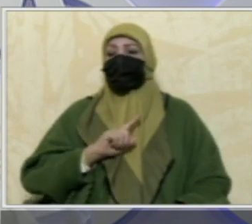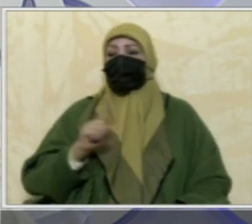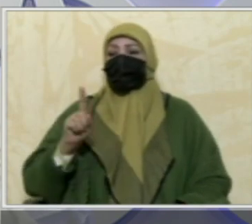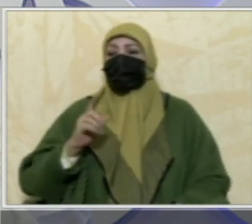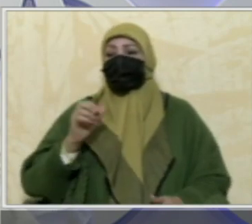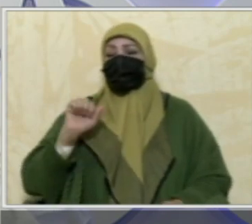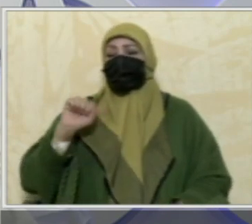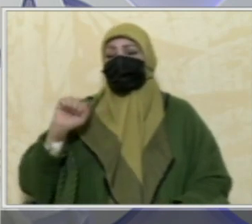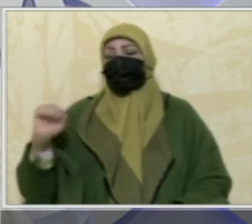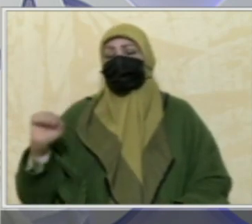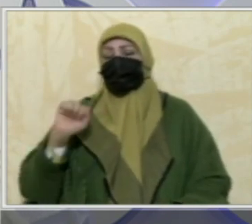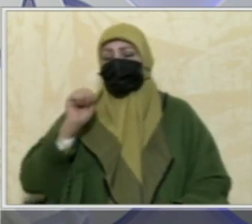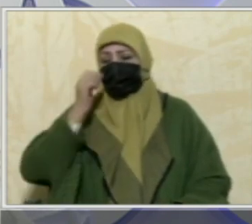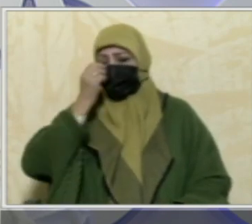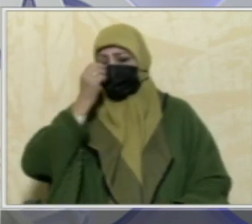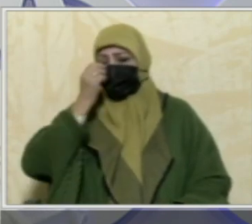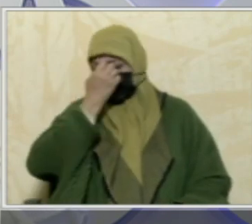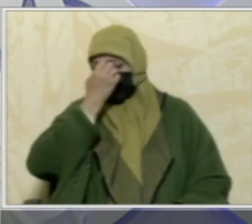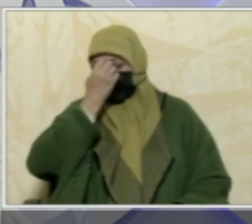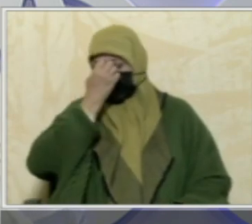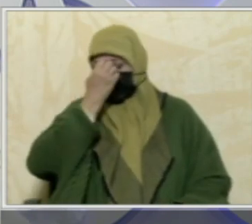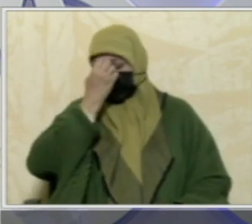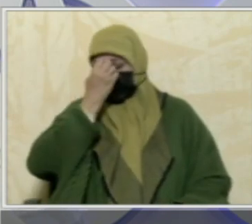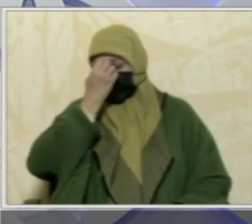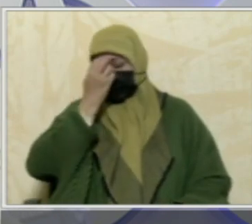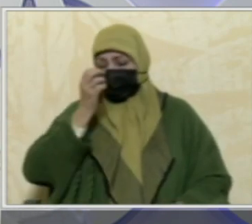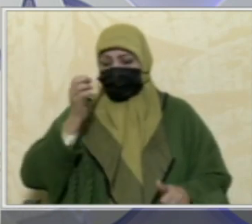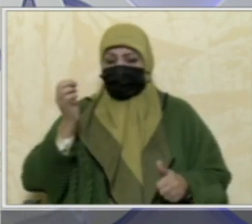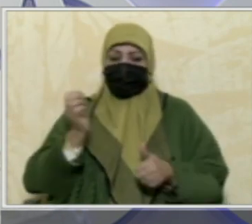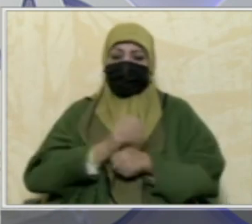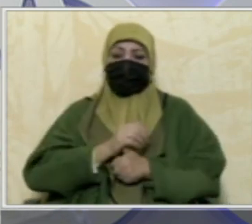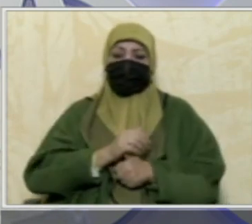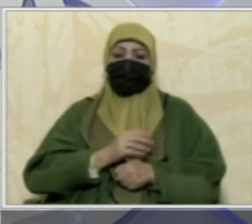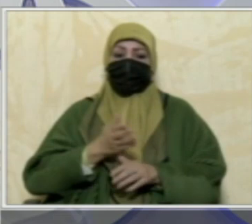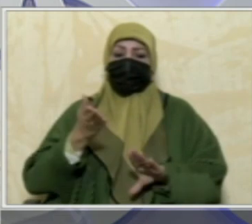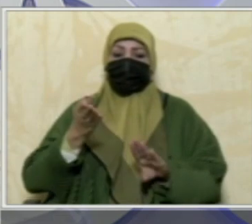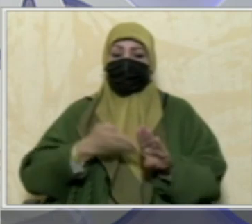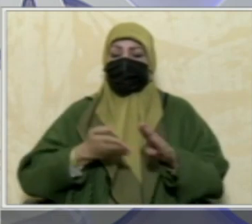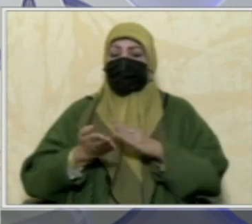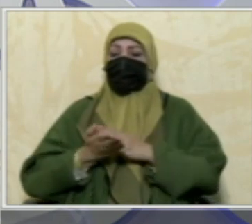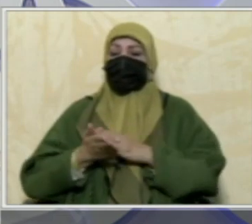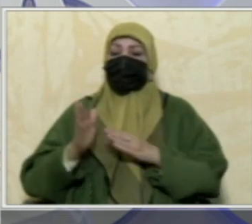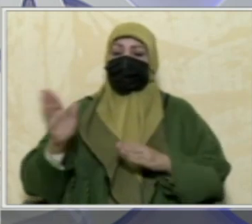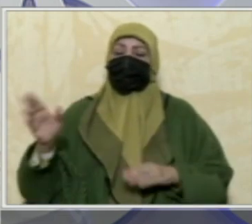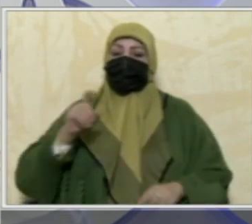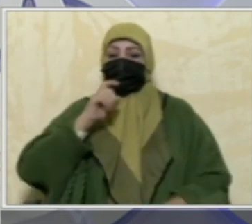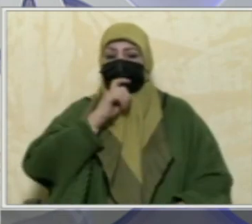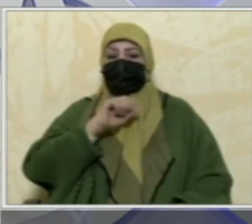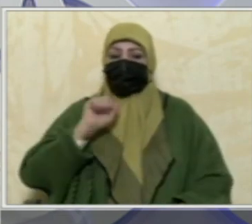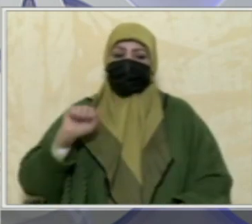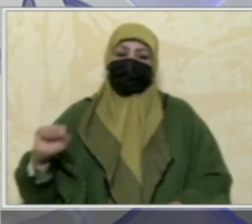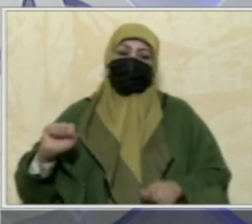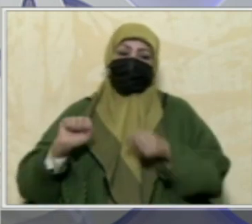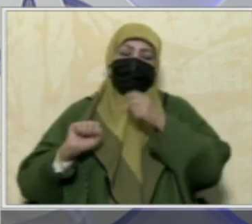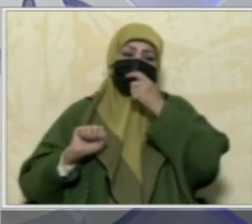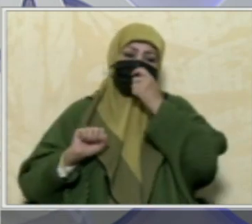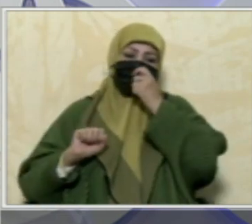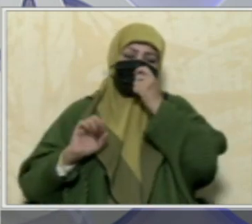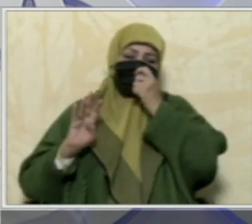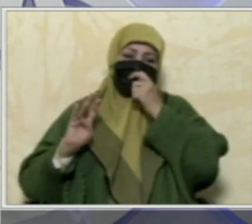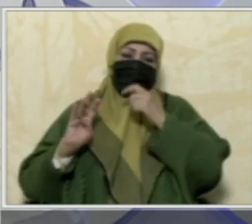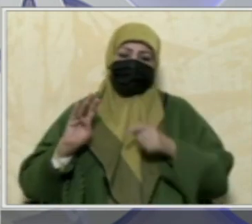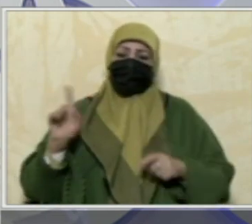بدليل انها اعطيت لها في بطاقه وبالتالي اذا تنازلت عن هذا المال